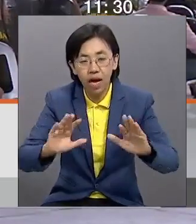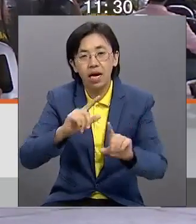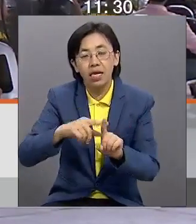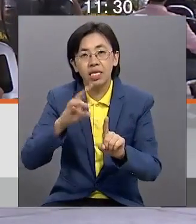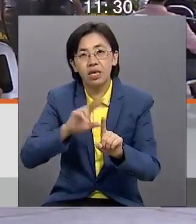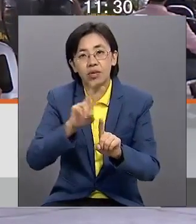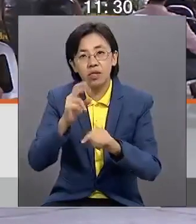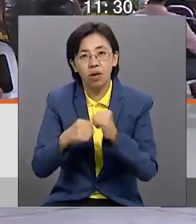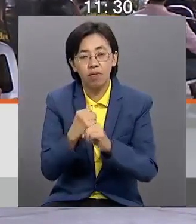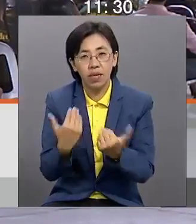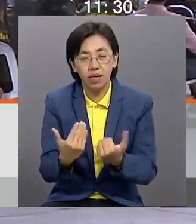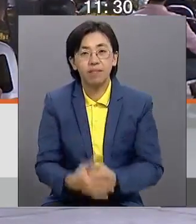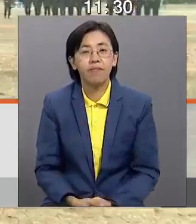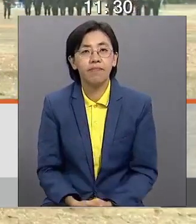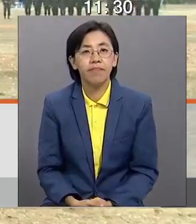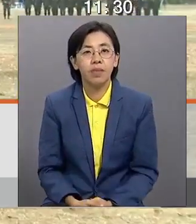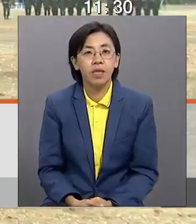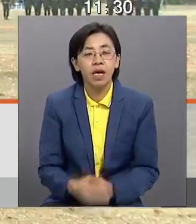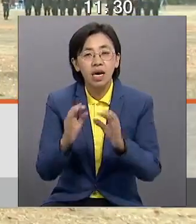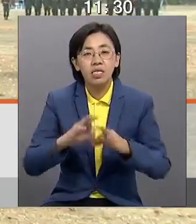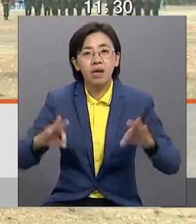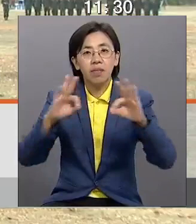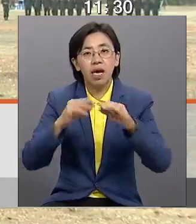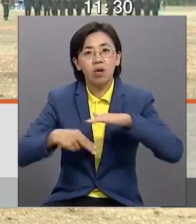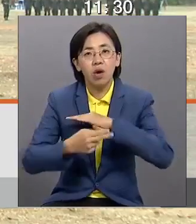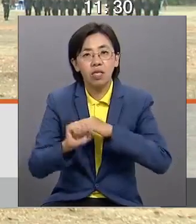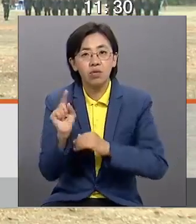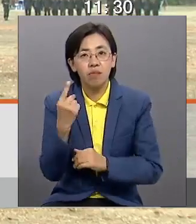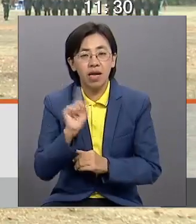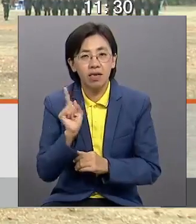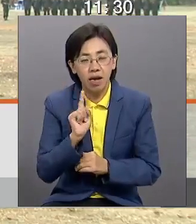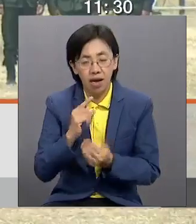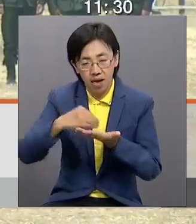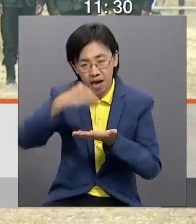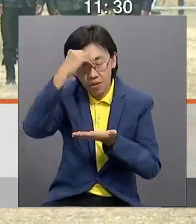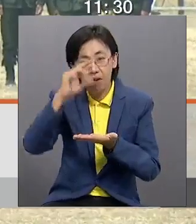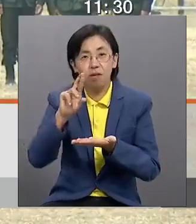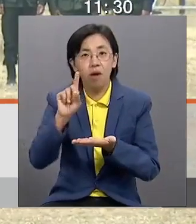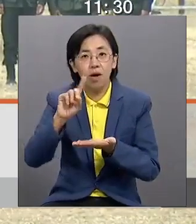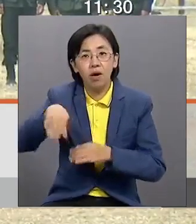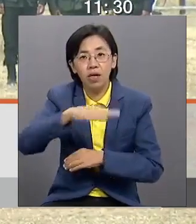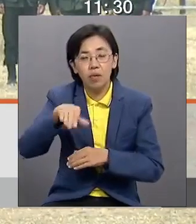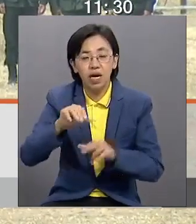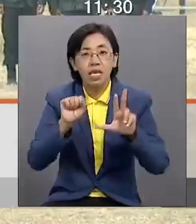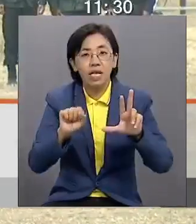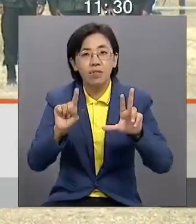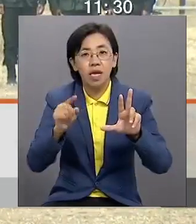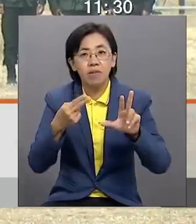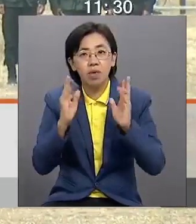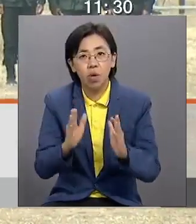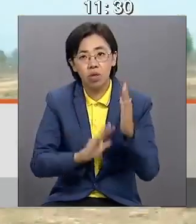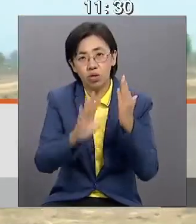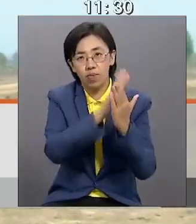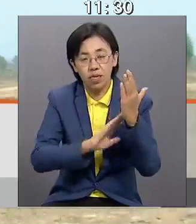ฎาคมนี้หลักการสำคัญของหลักสูตรใหม่คือเน้นให้นักศึกษาวิชาทหารกว่า 310,000 คนทั่วประเทศ